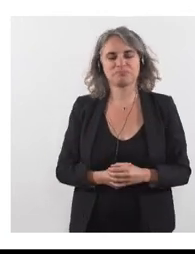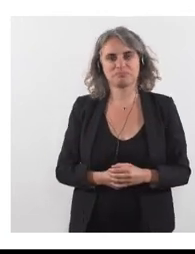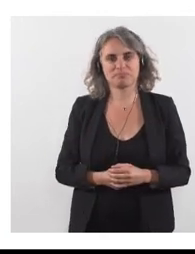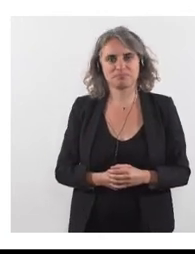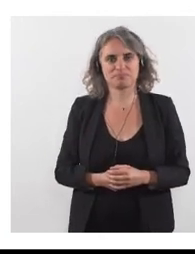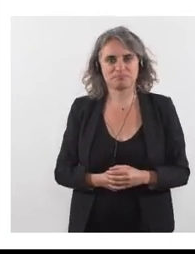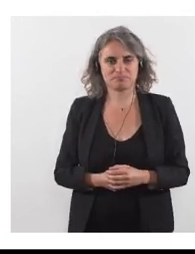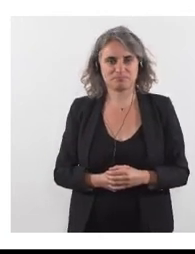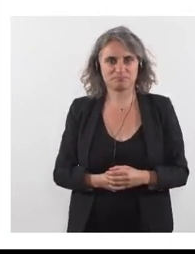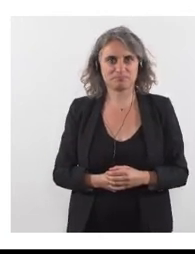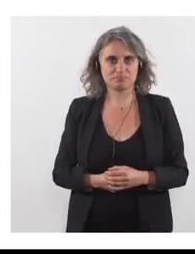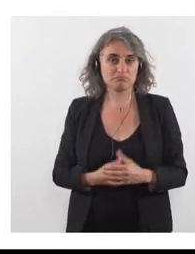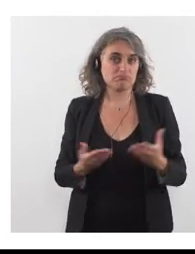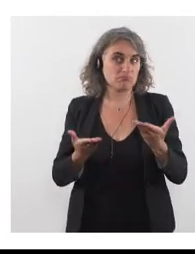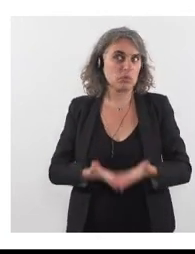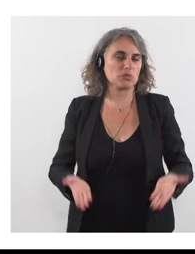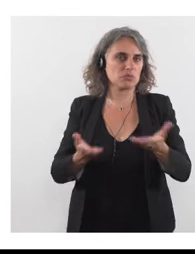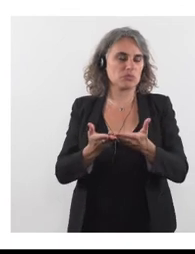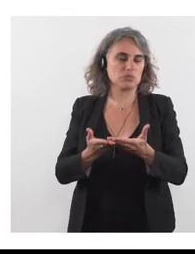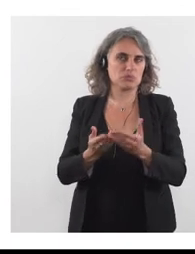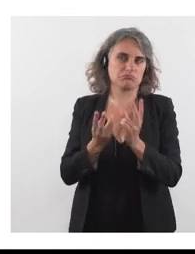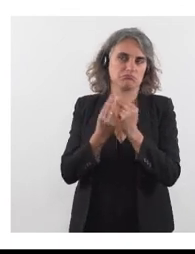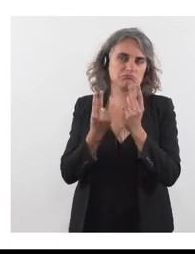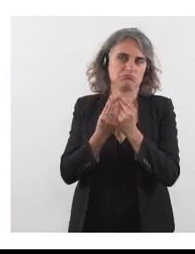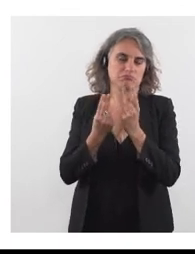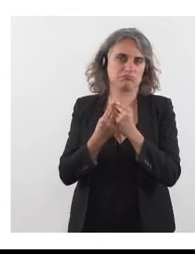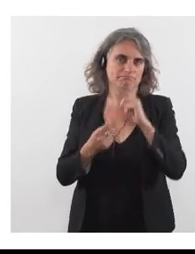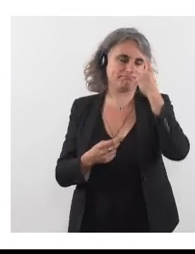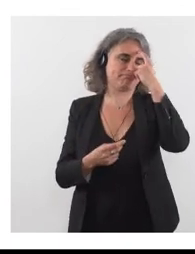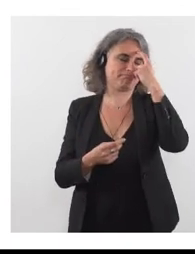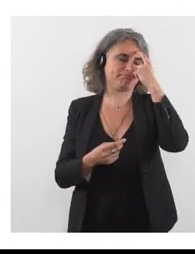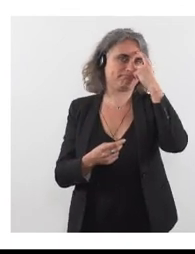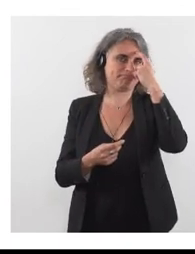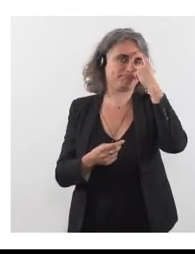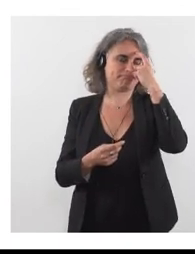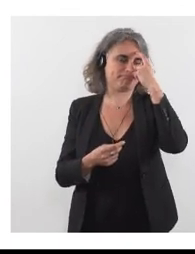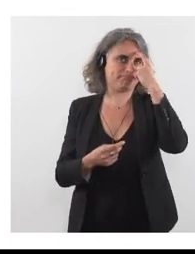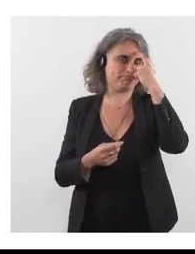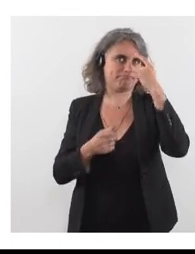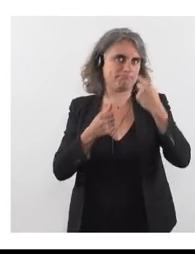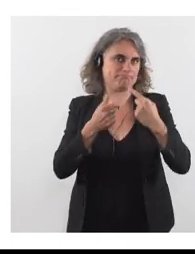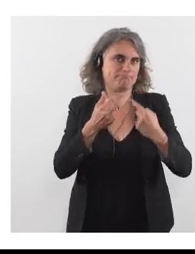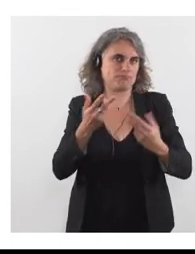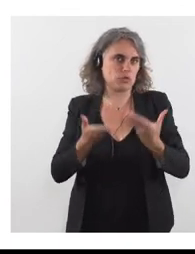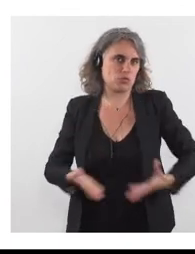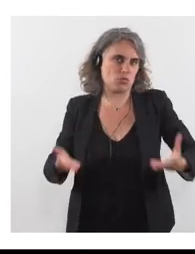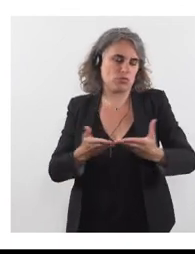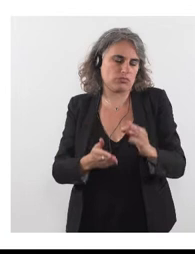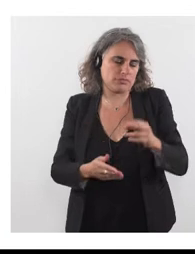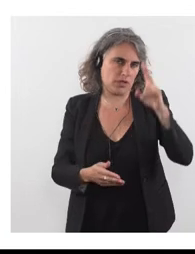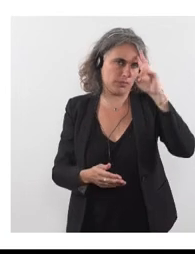j'ai entendu évoque énormément d'échos sur les situations que nous connaissons.